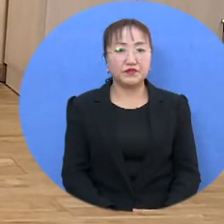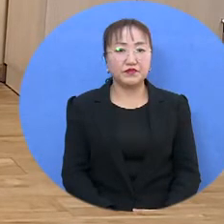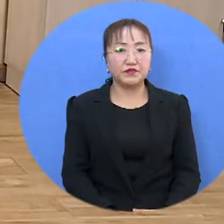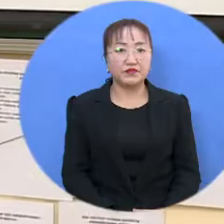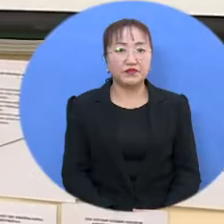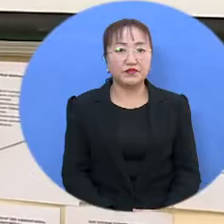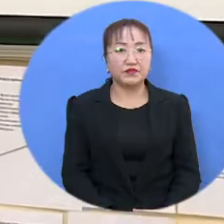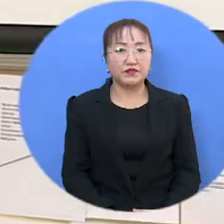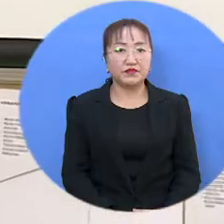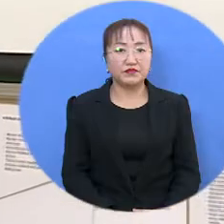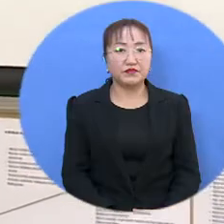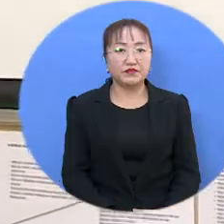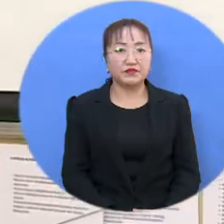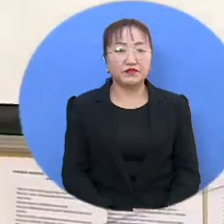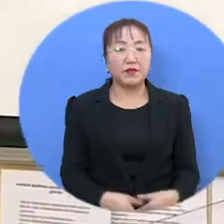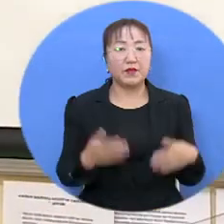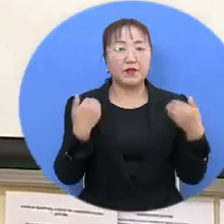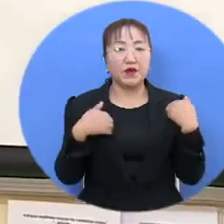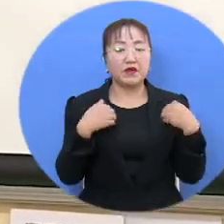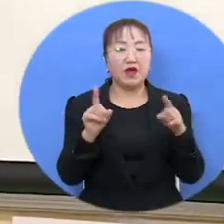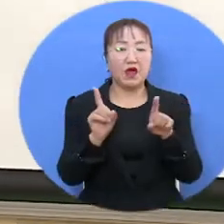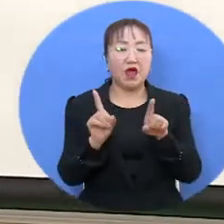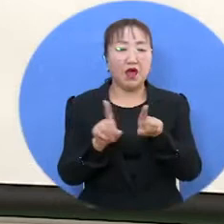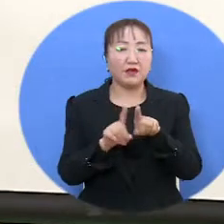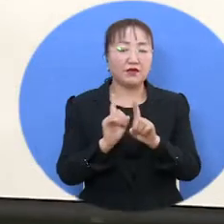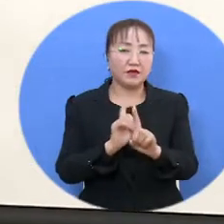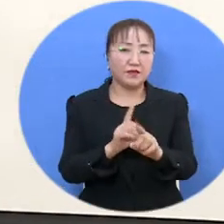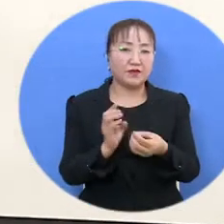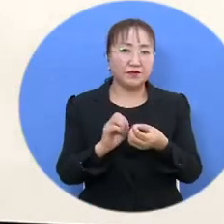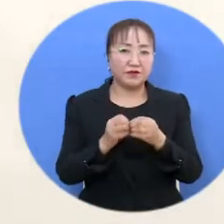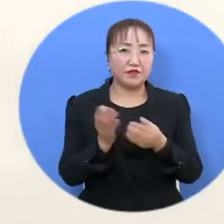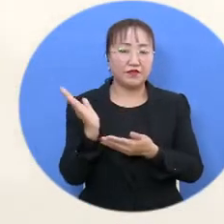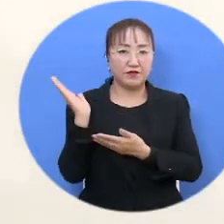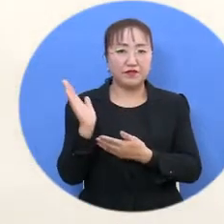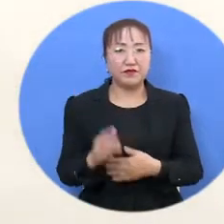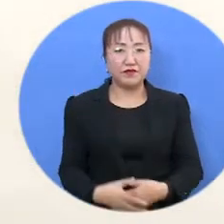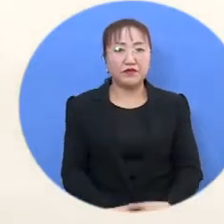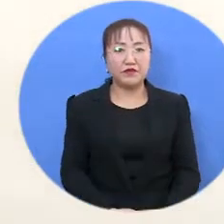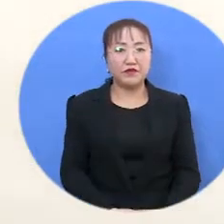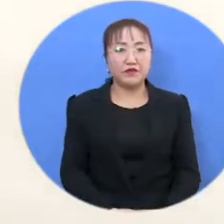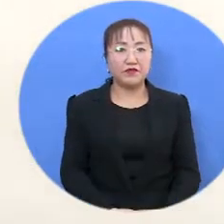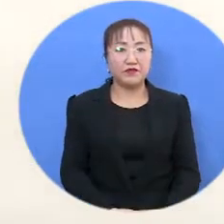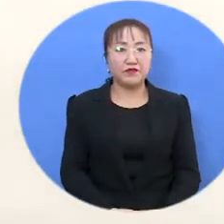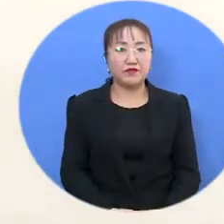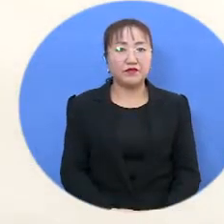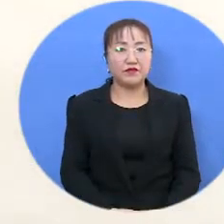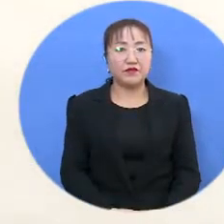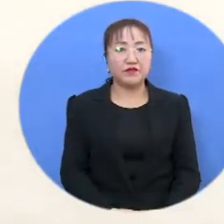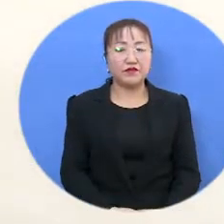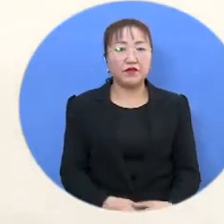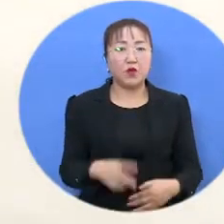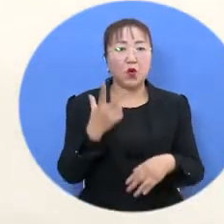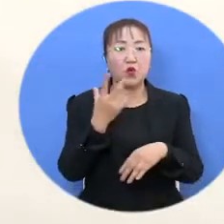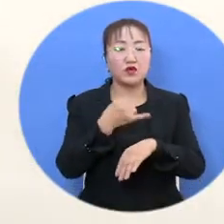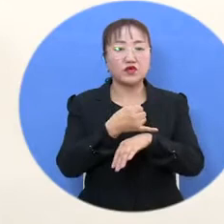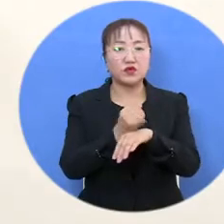гараа аажмаар дээш нь тэнийлгэн. За аль болох эцсийн цэг хүртлэе дээшээ тэмүүлж өгнө. Барьлаа. 3 секундээр барьлаа. Амьсгаагаа